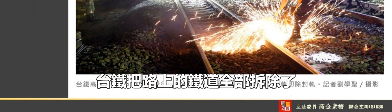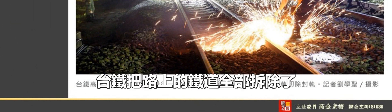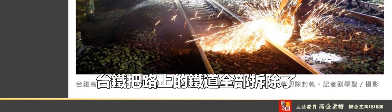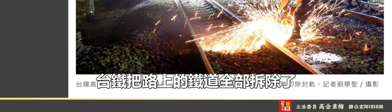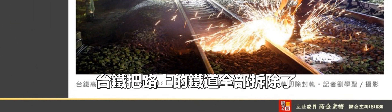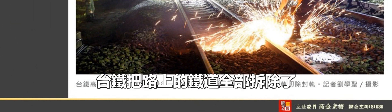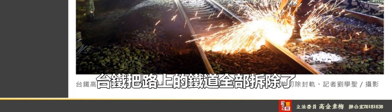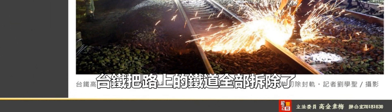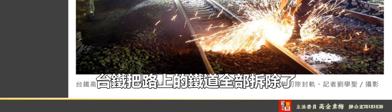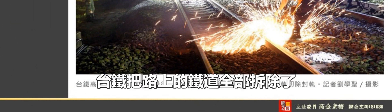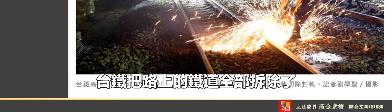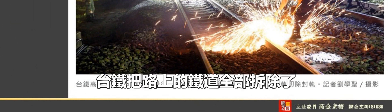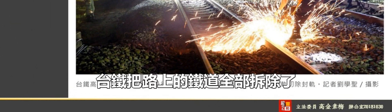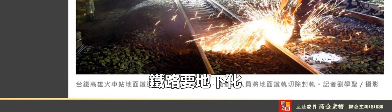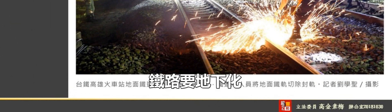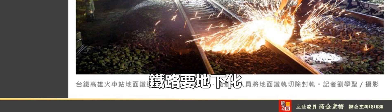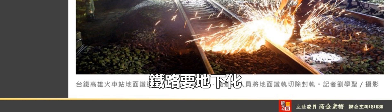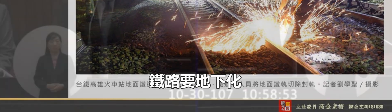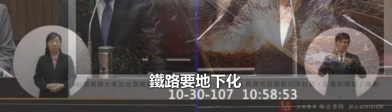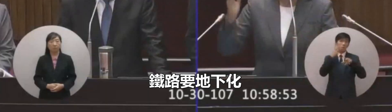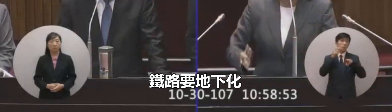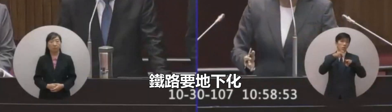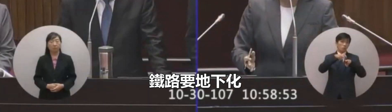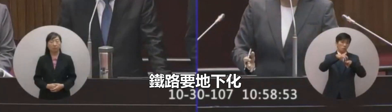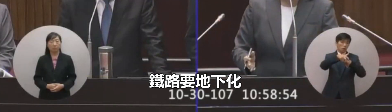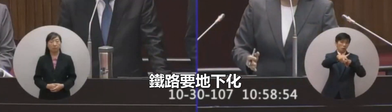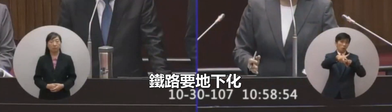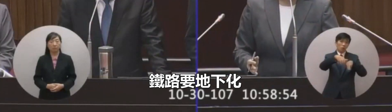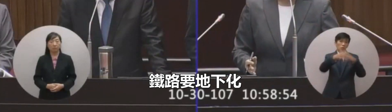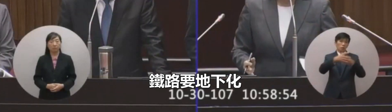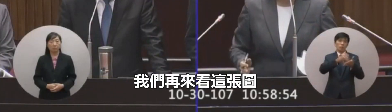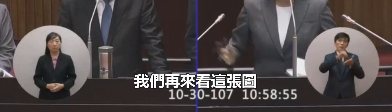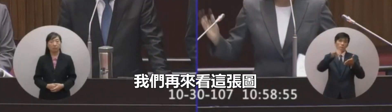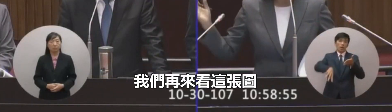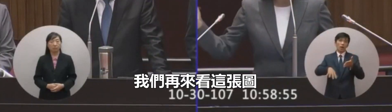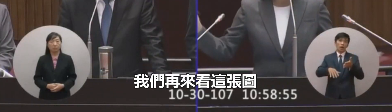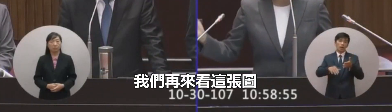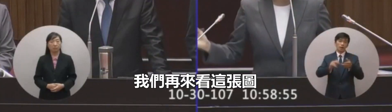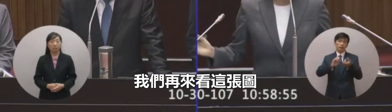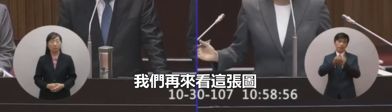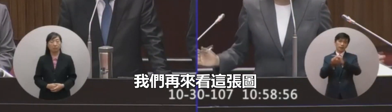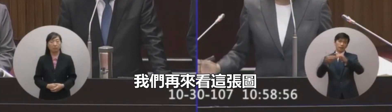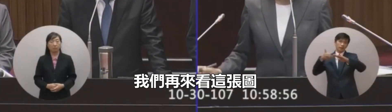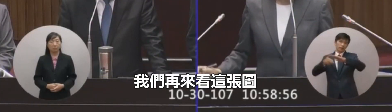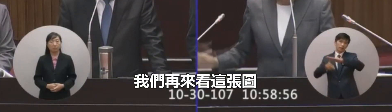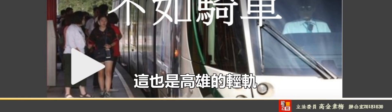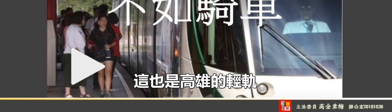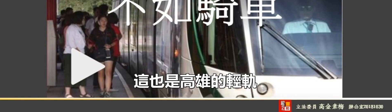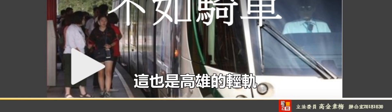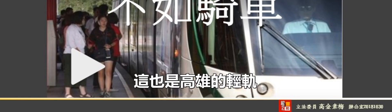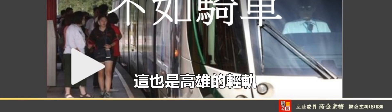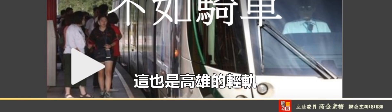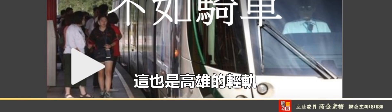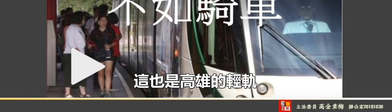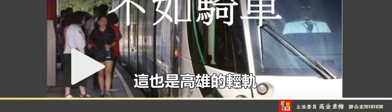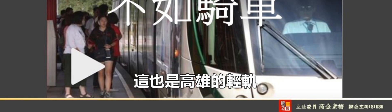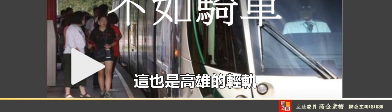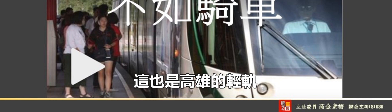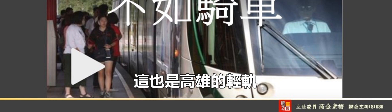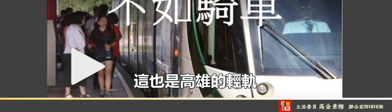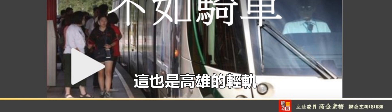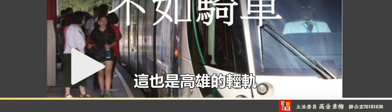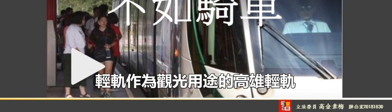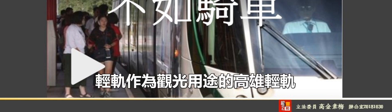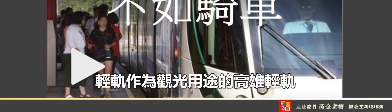道全部拆除了，铁路要地下化。好，我们再来看这张图，这也是高雄的轻